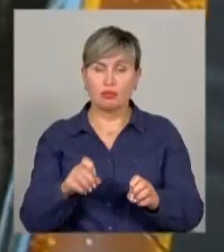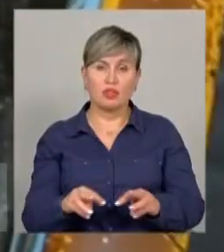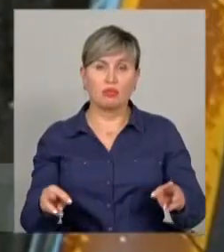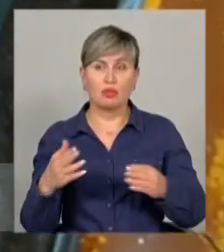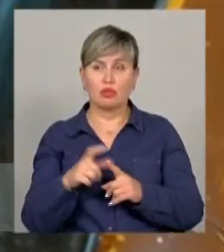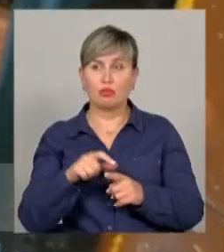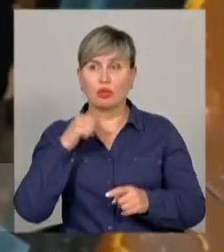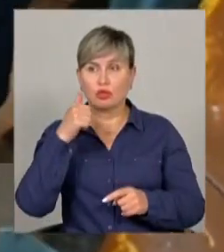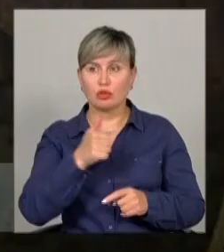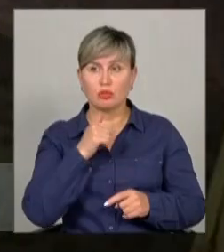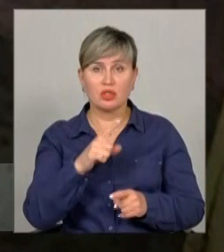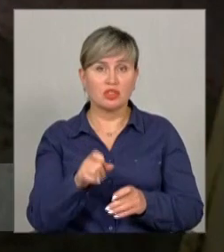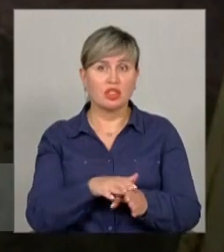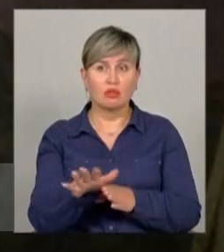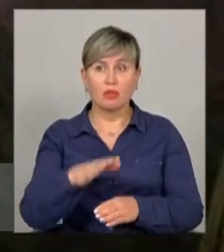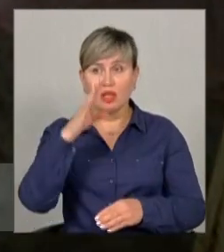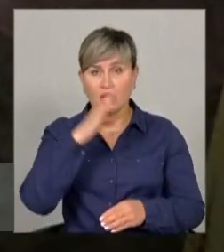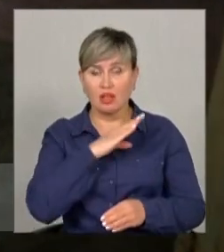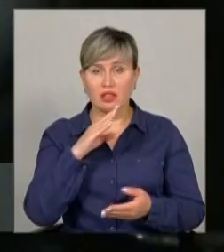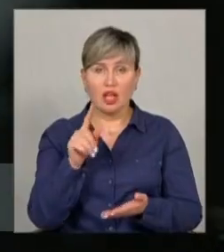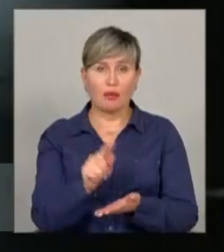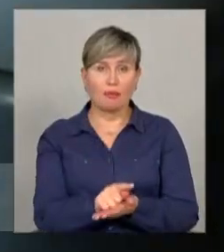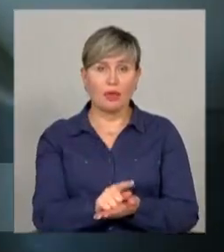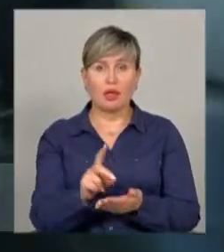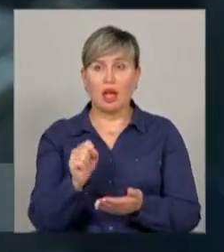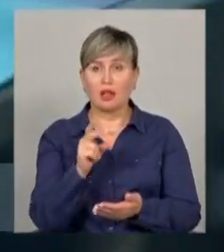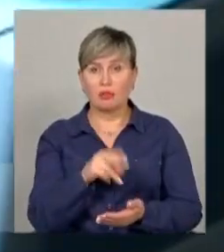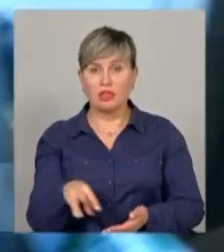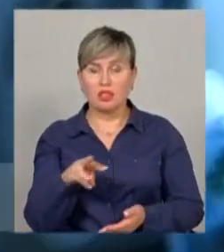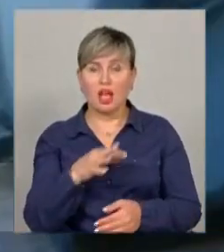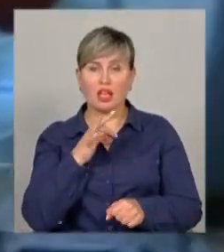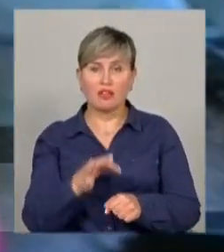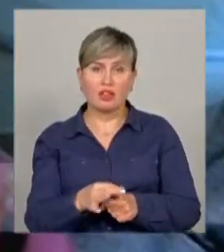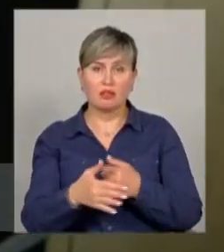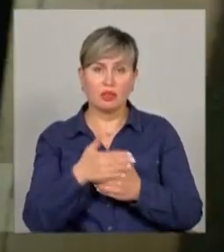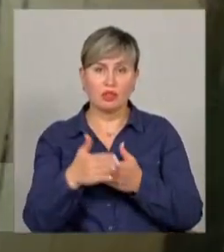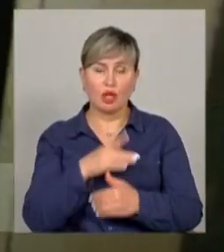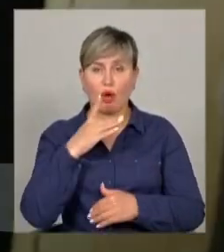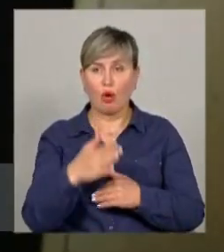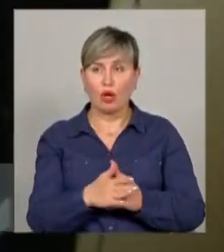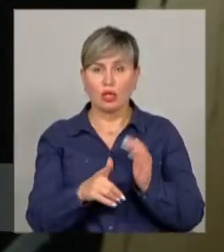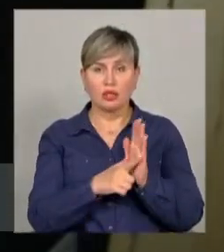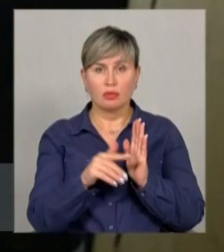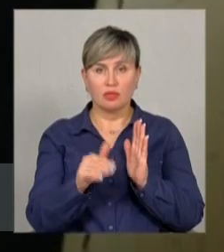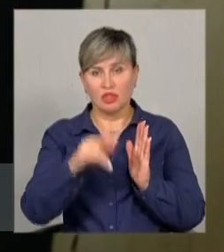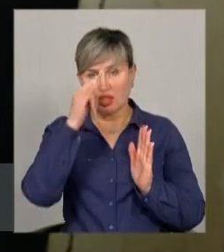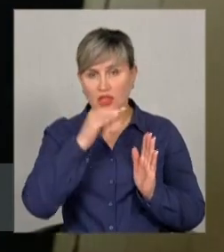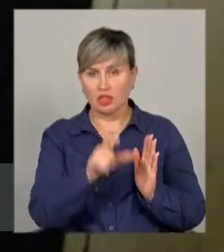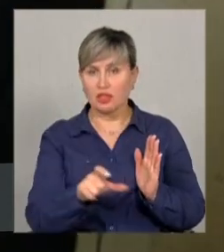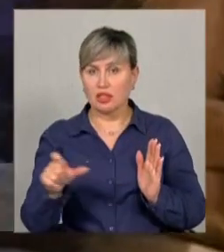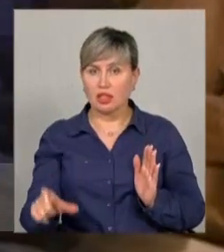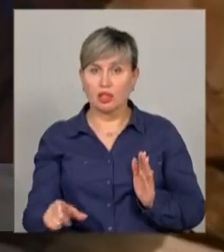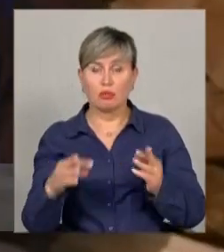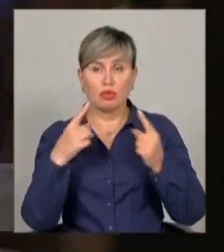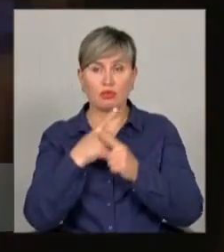словам, в прошлом году за невыполнение родительских обязанностей к административной ответственности привлекли порядка 7 тысяч казахстанцев. По